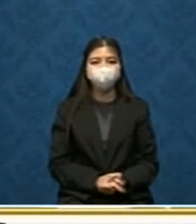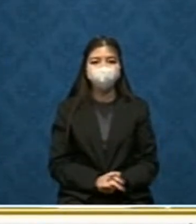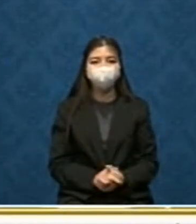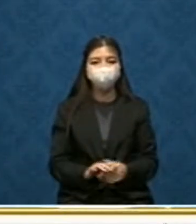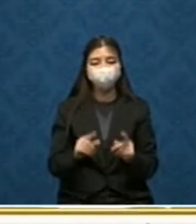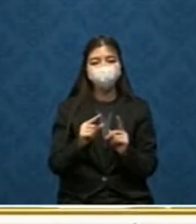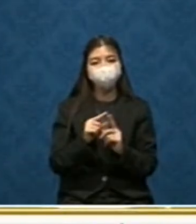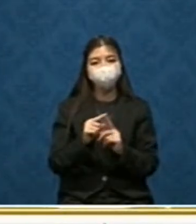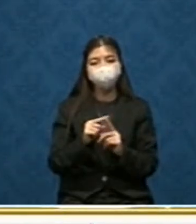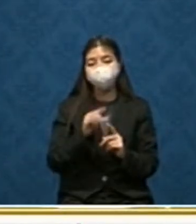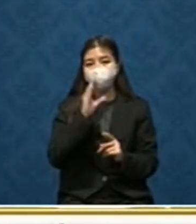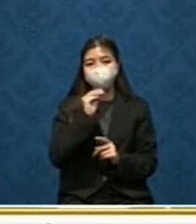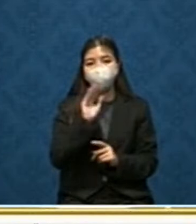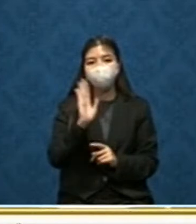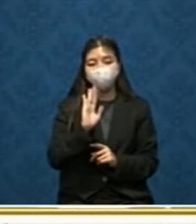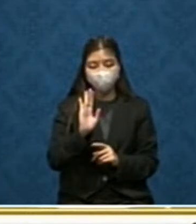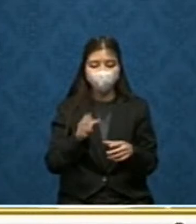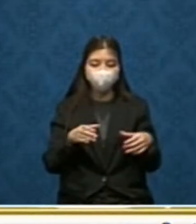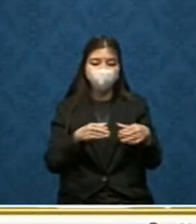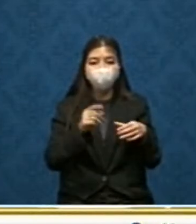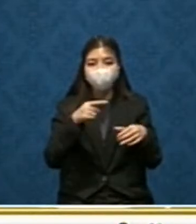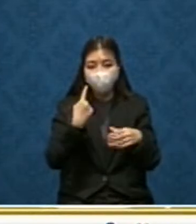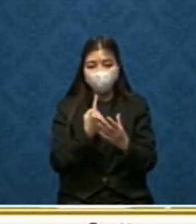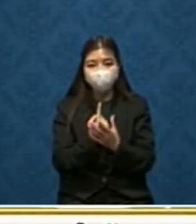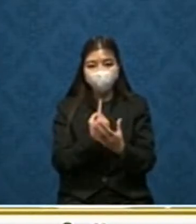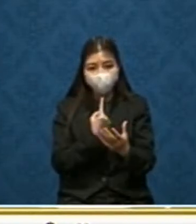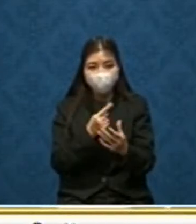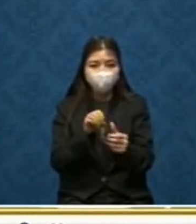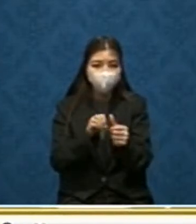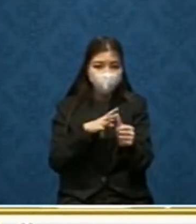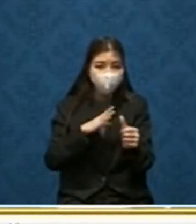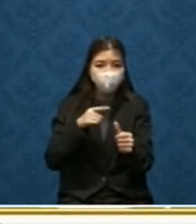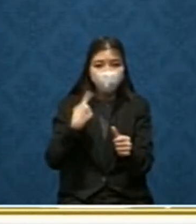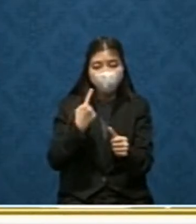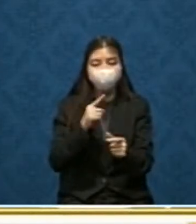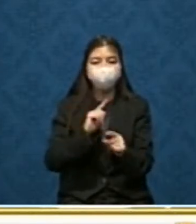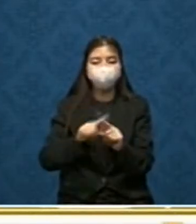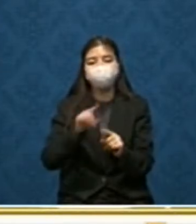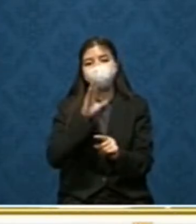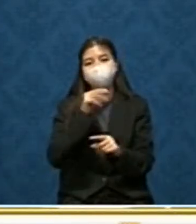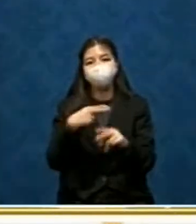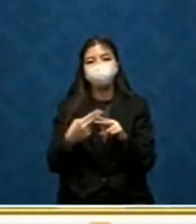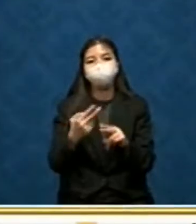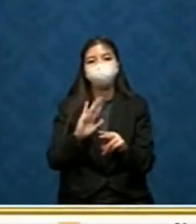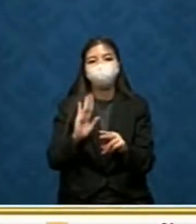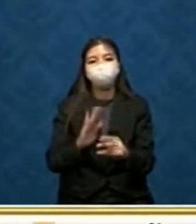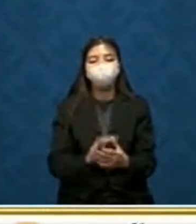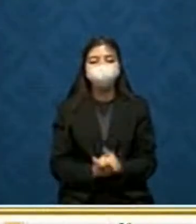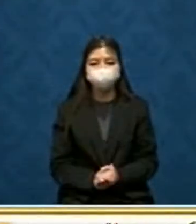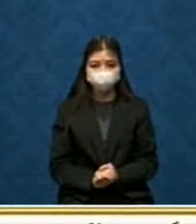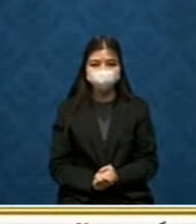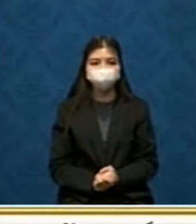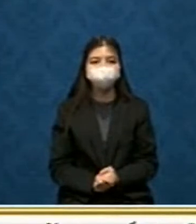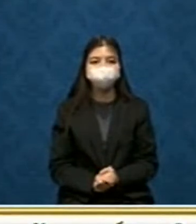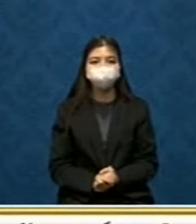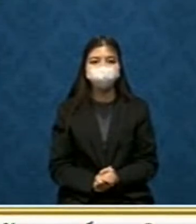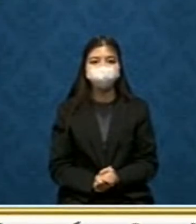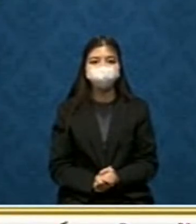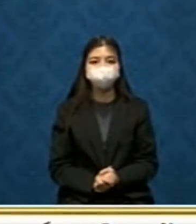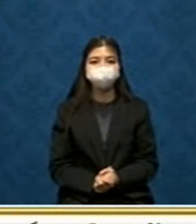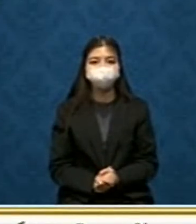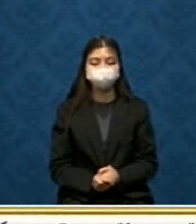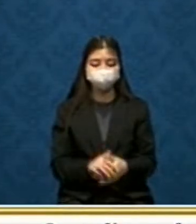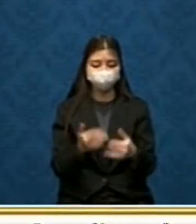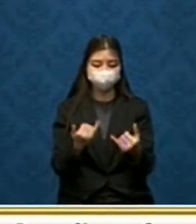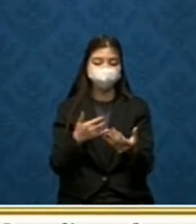ตนรู้เลยวพักกเมืองไหนแกนนำด้วยถาแบบนี้นัยบประเทษไปอย่ไผมเอา